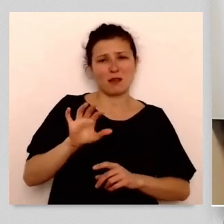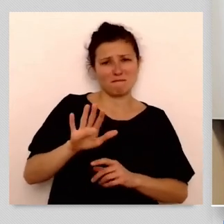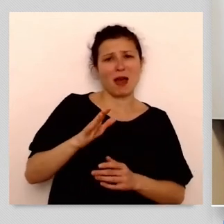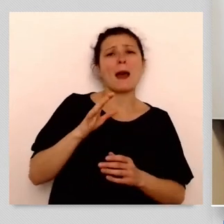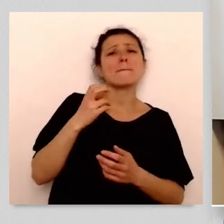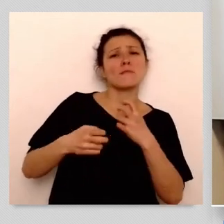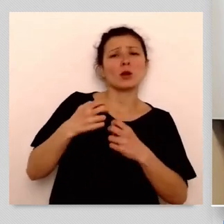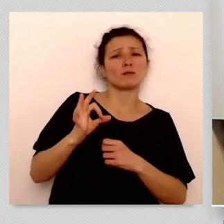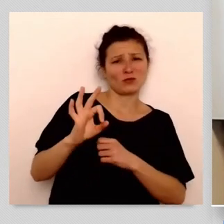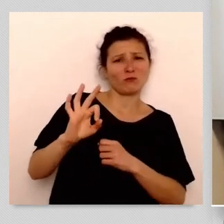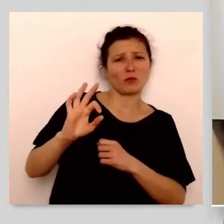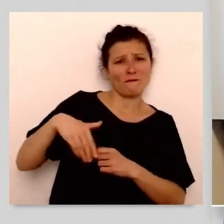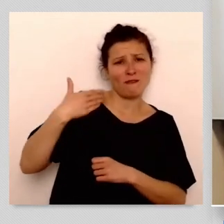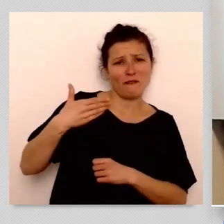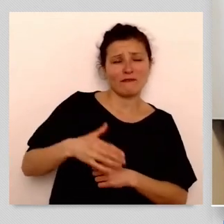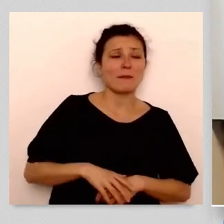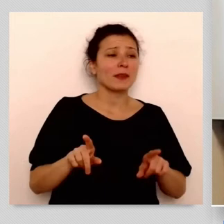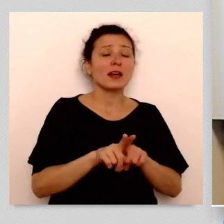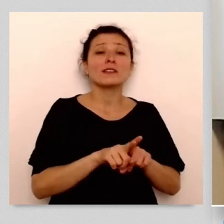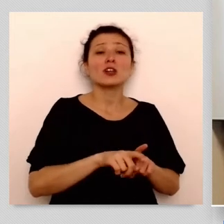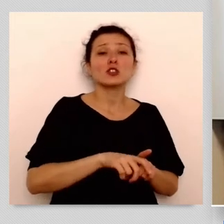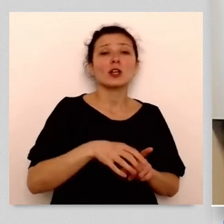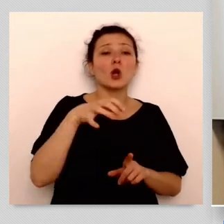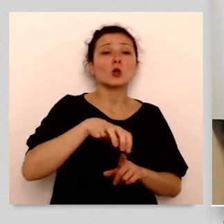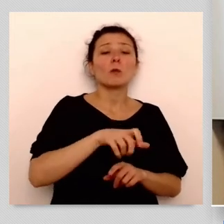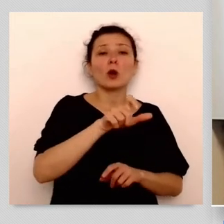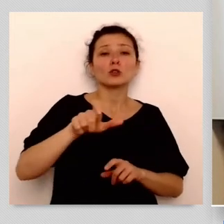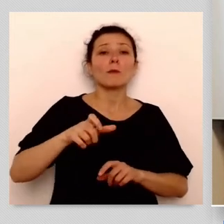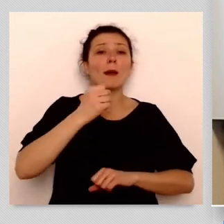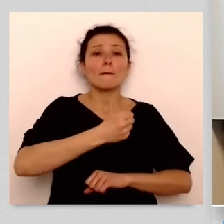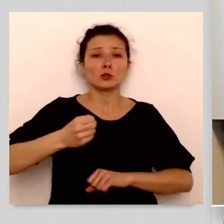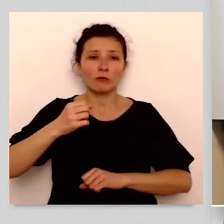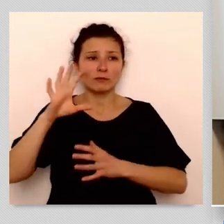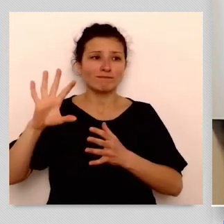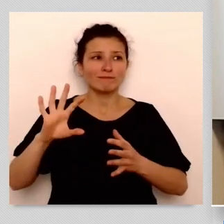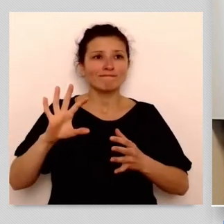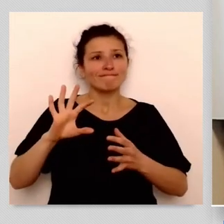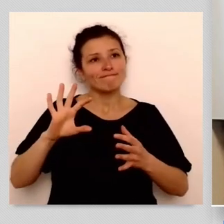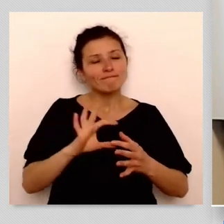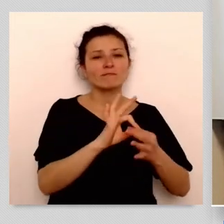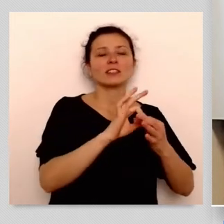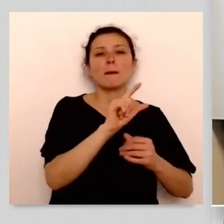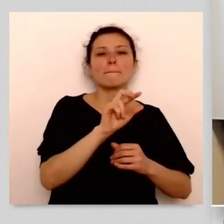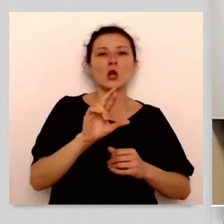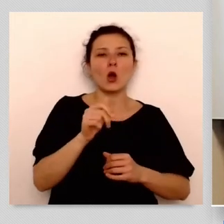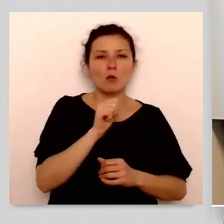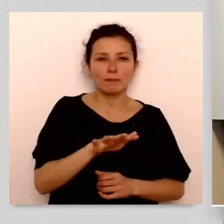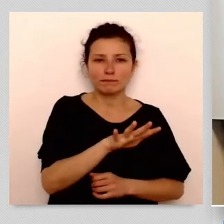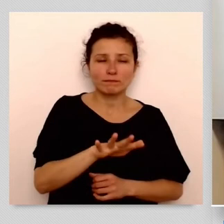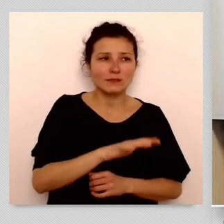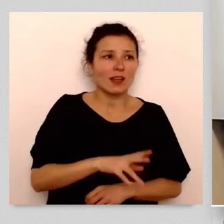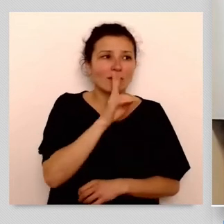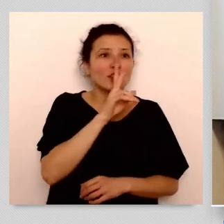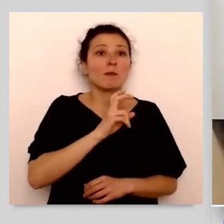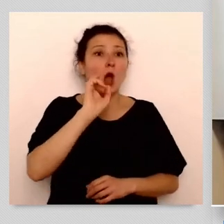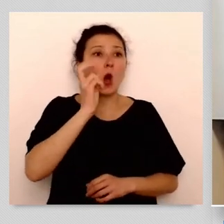posłowie ugrupowań proeuropejskich. Więc tak jak widzimy w Holandii, to w Holandii są wielkie protesty